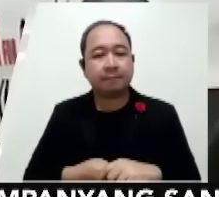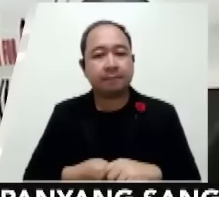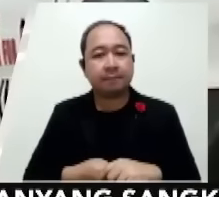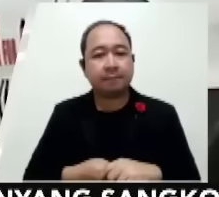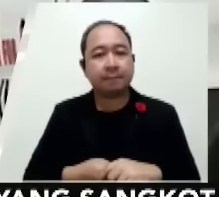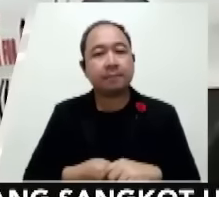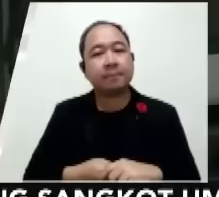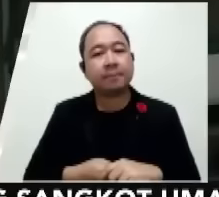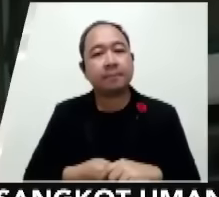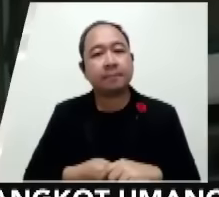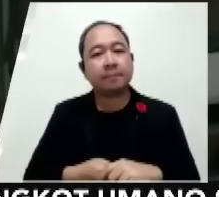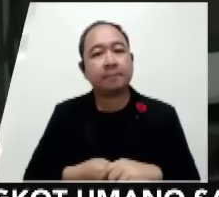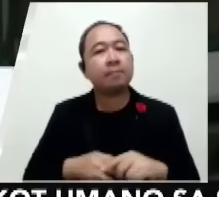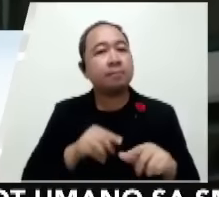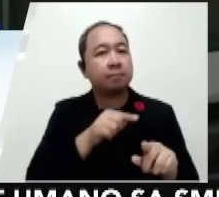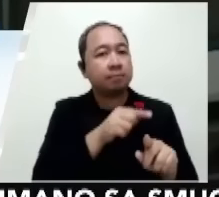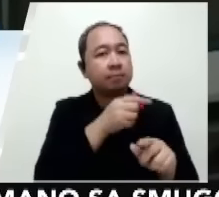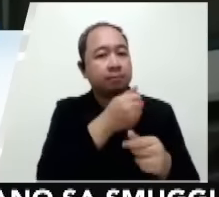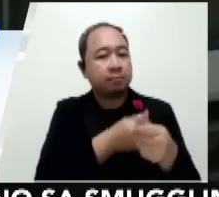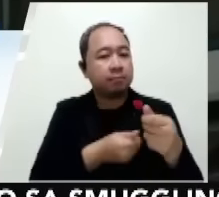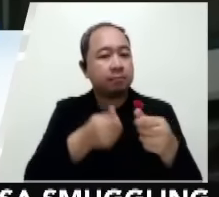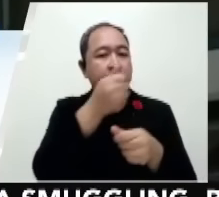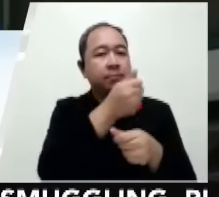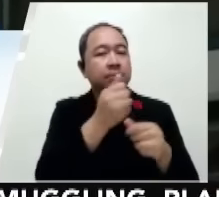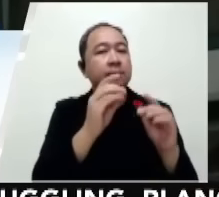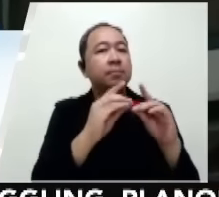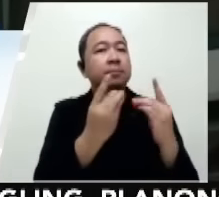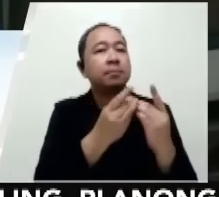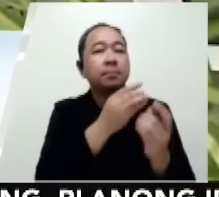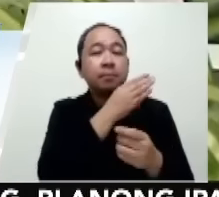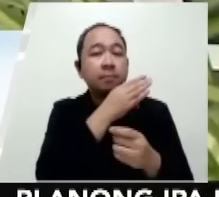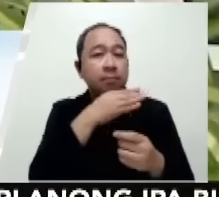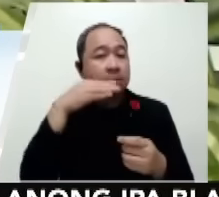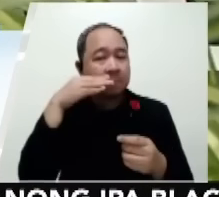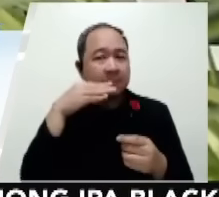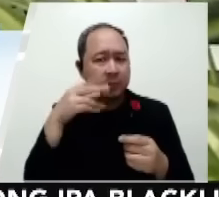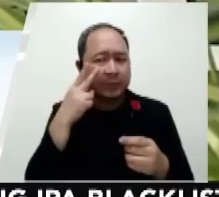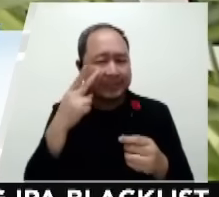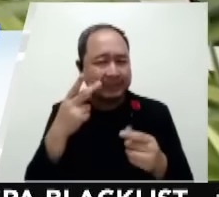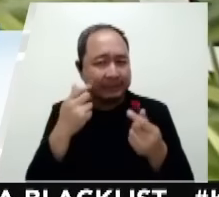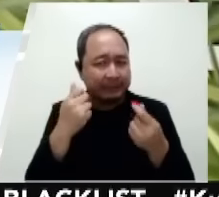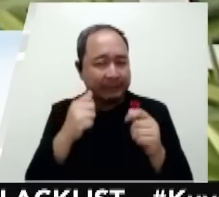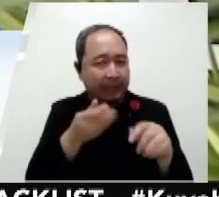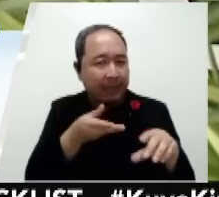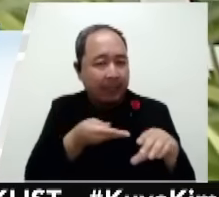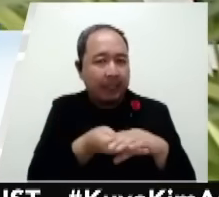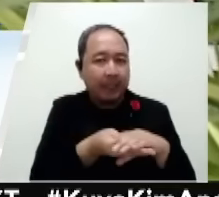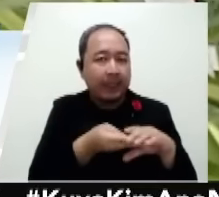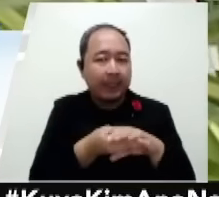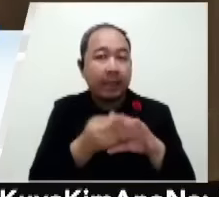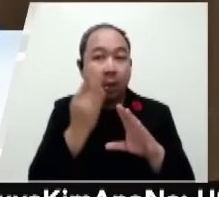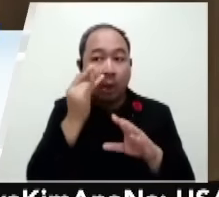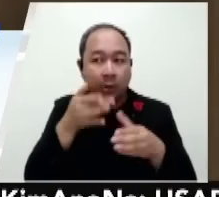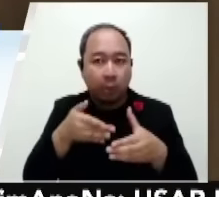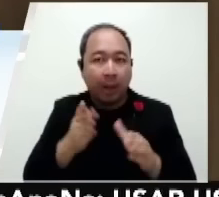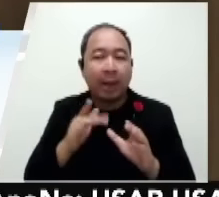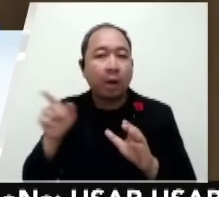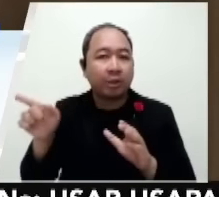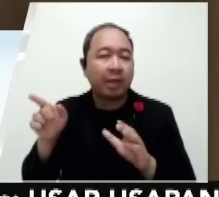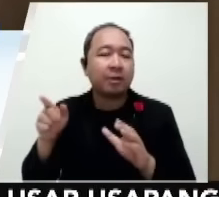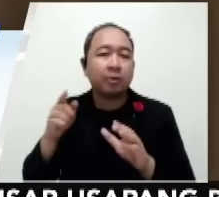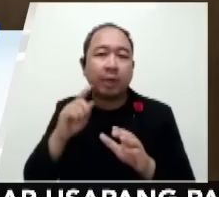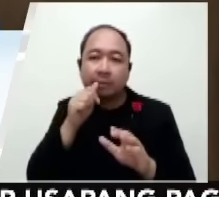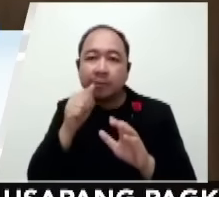Mismong kalihim na Department of Agriculture ang sinubukang suhulan para palusutin ang mga smuggled na produkto. Hindi tinukoy